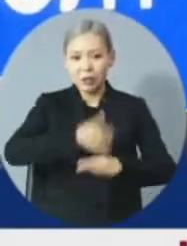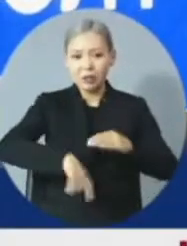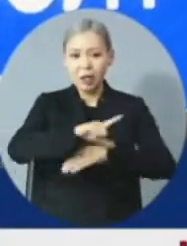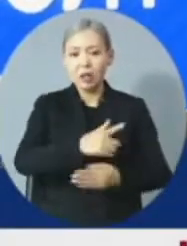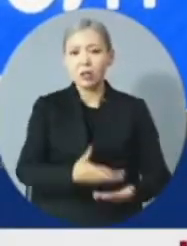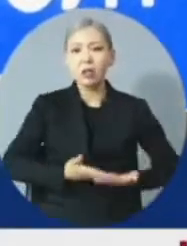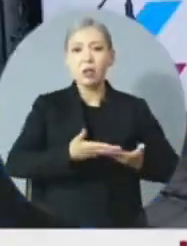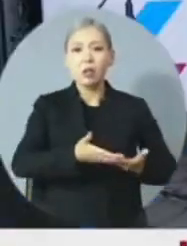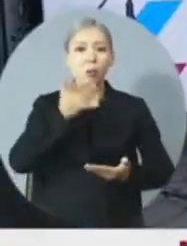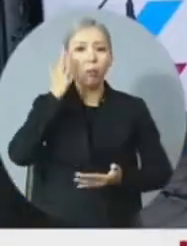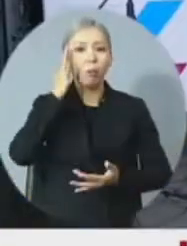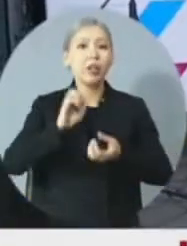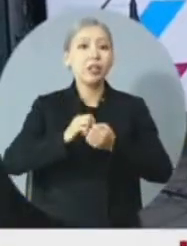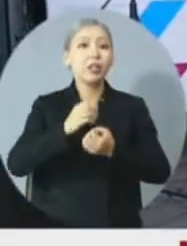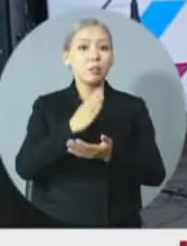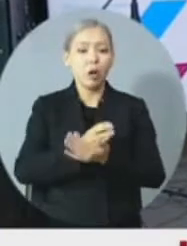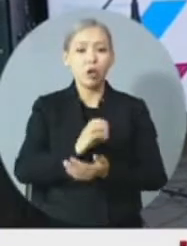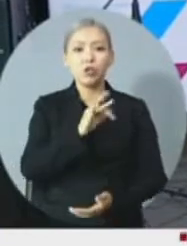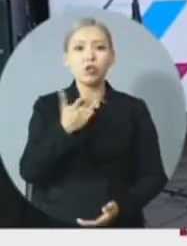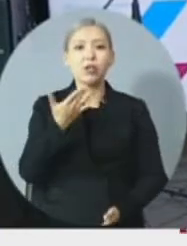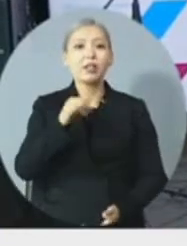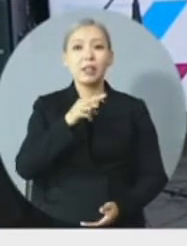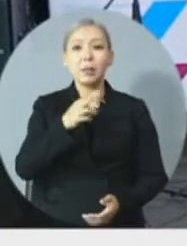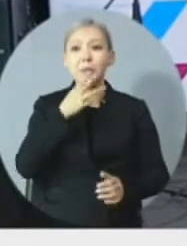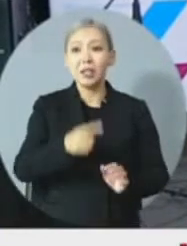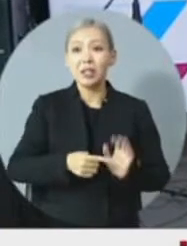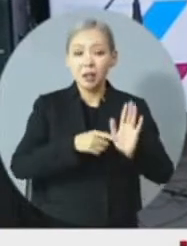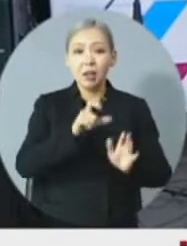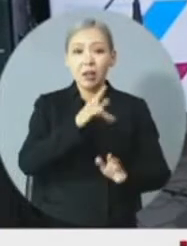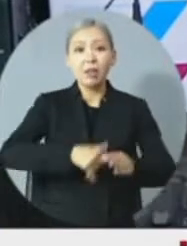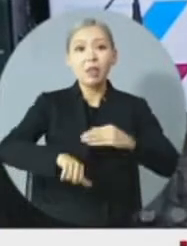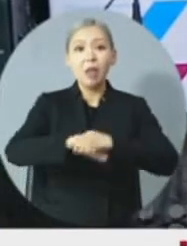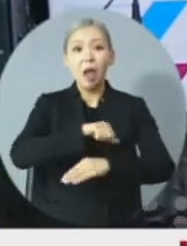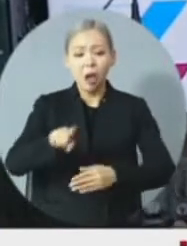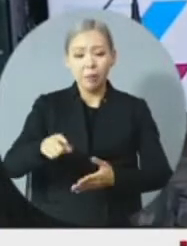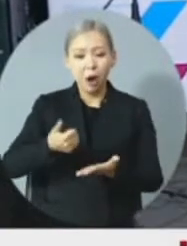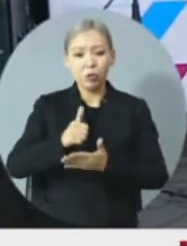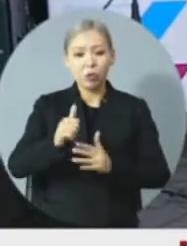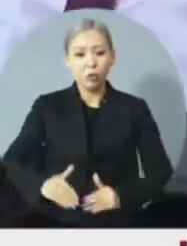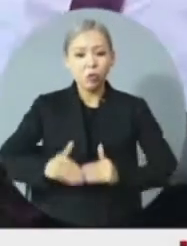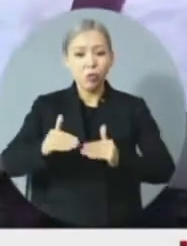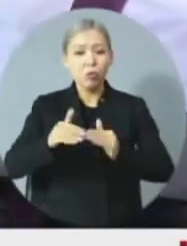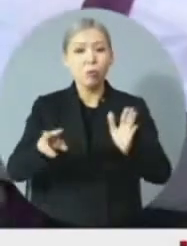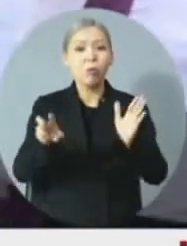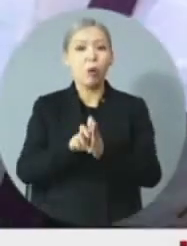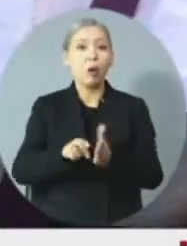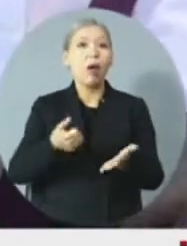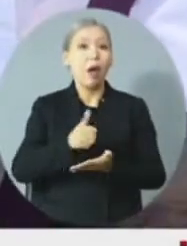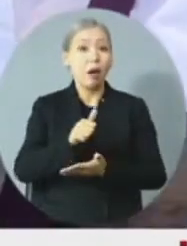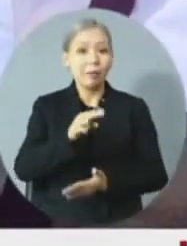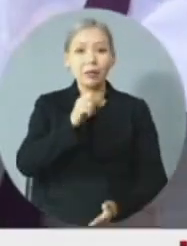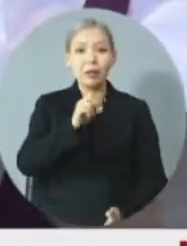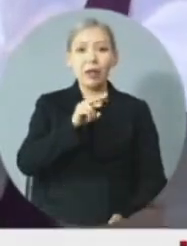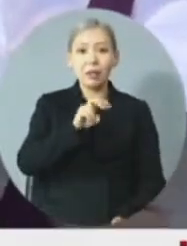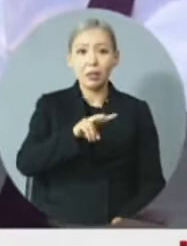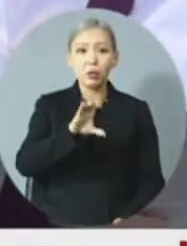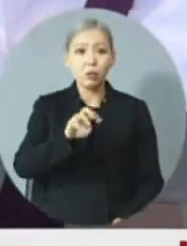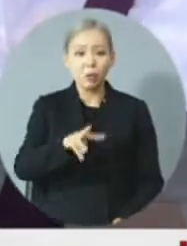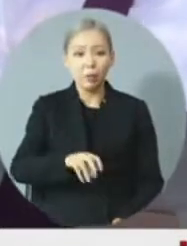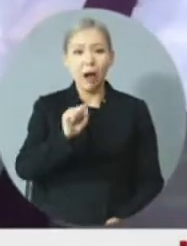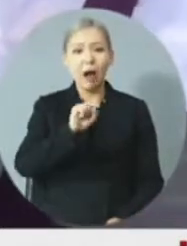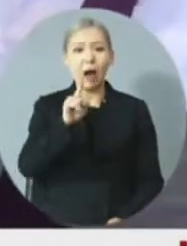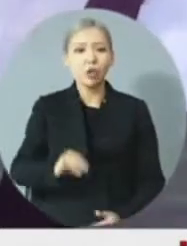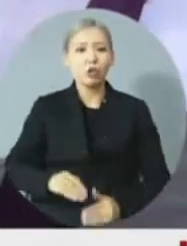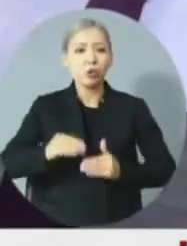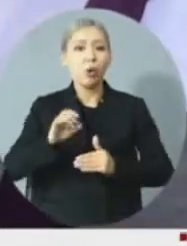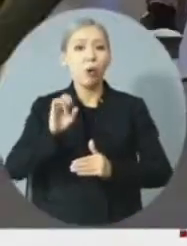газараас дэмжих бодлого барьж байгааг ерөнхий сайд мэдээлж байна. Хинтийн аймаг бол аялал жуулчлал хөгжих бүрэн боломжтой аймаг. Энэ хүрээнд дадалсан Аз хөгжлийн